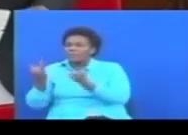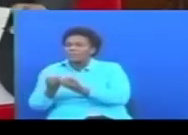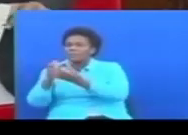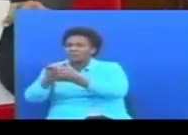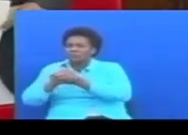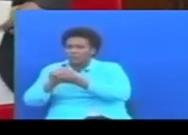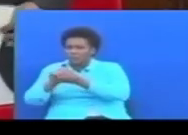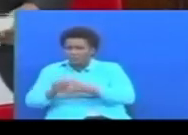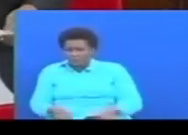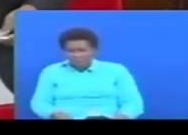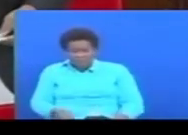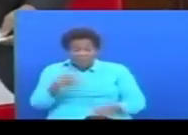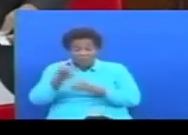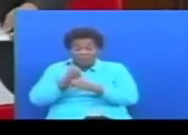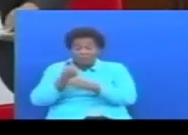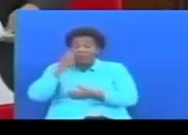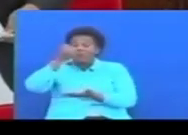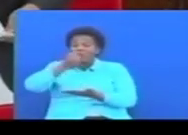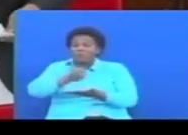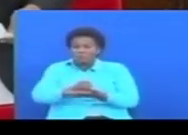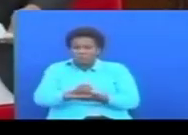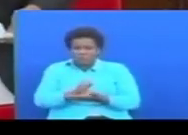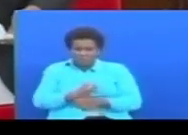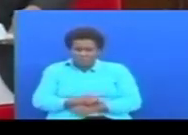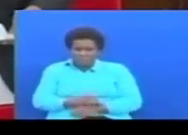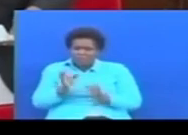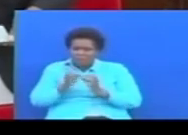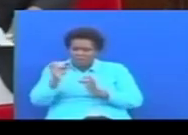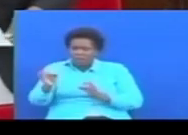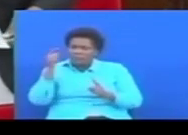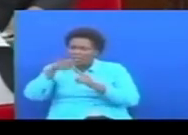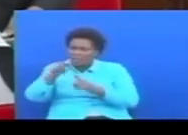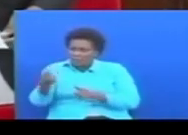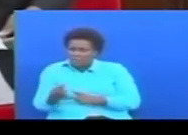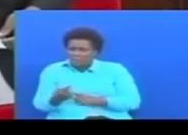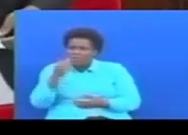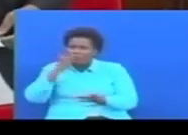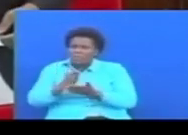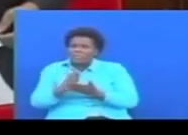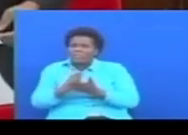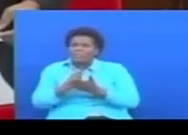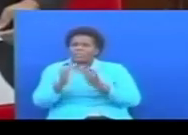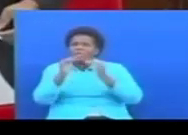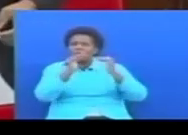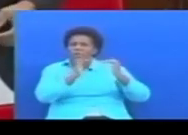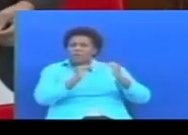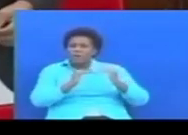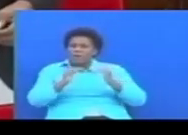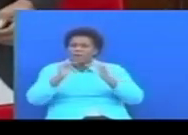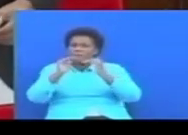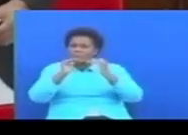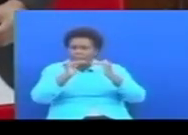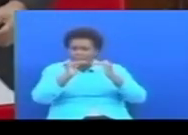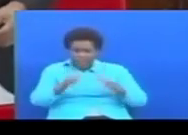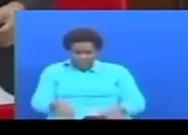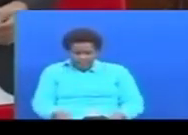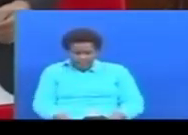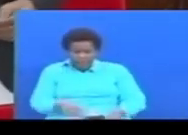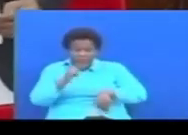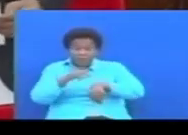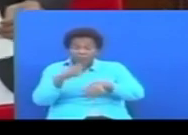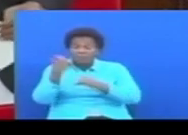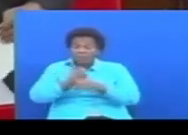Kwa ukafanyika uamuzi wa makusudi kabisa ili kuwe na uwiano. Na katika kufanya uamuzi huo